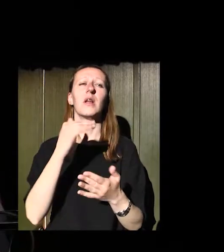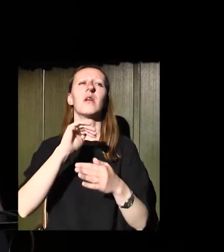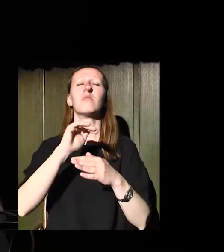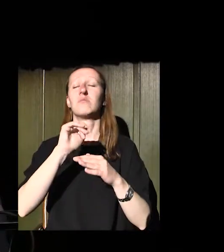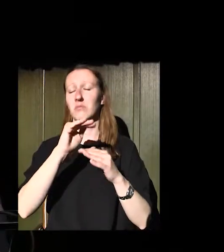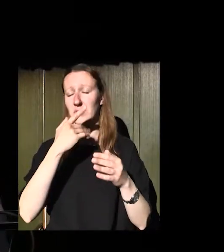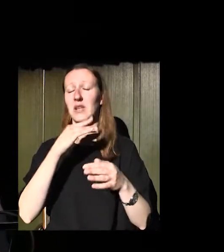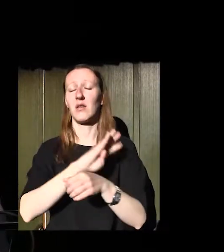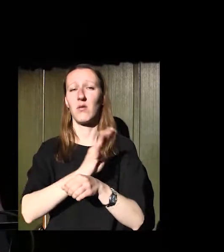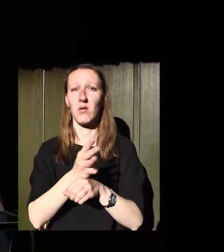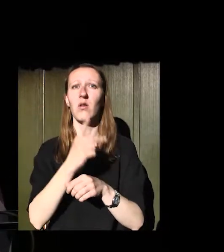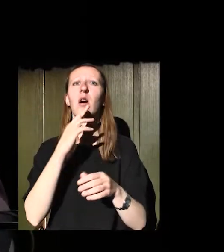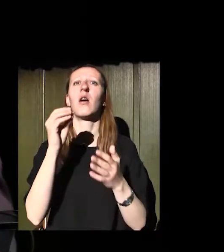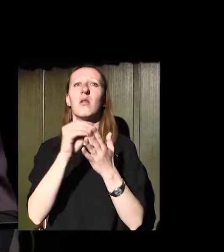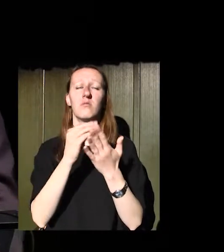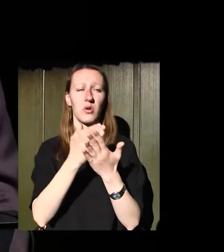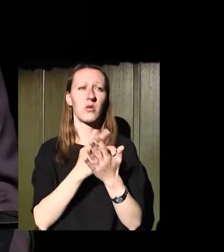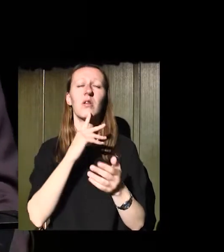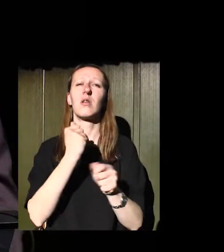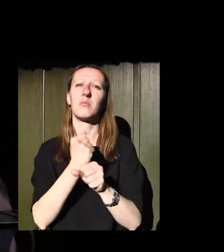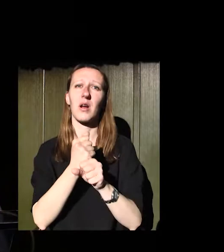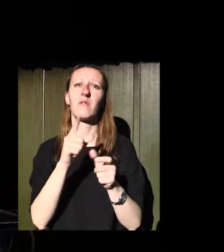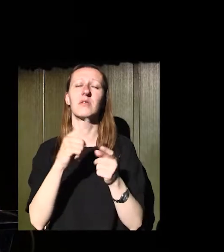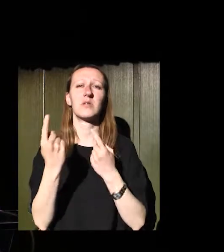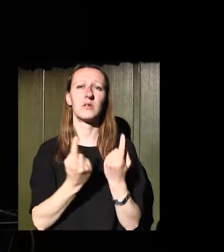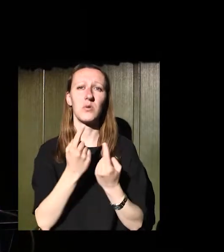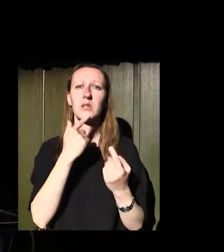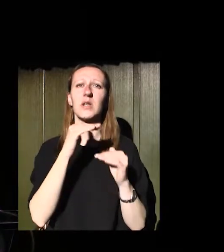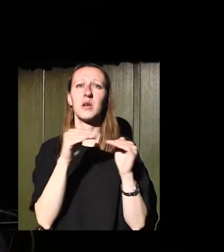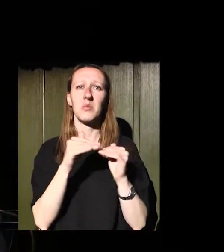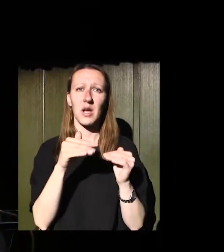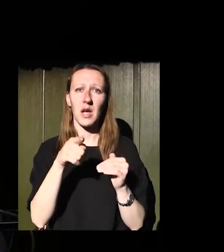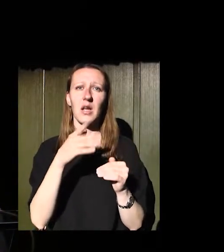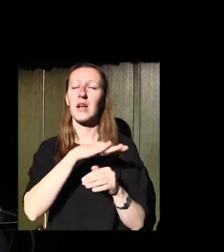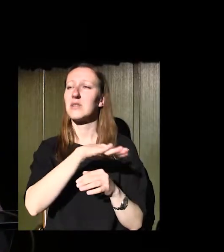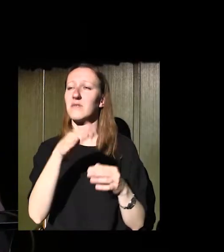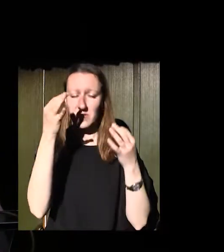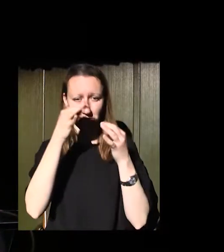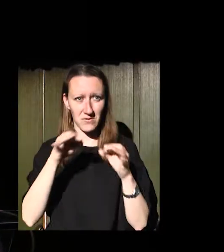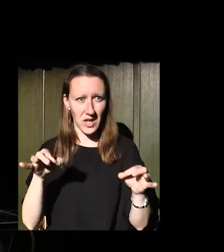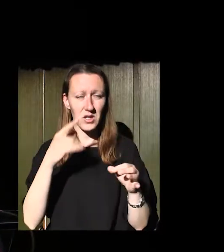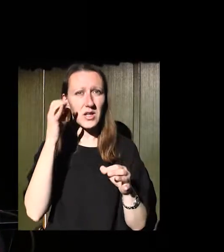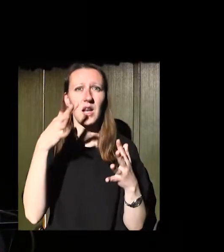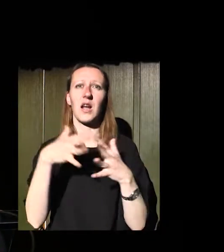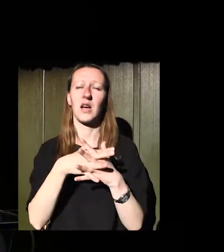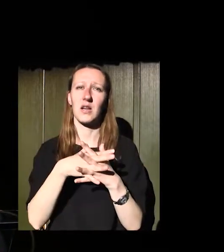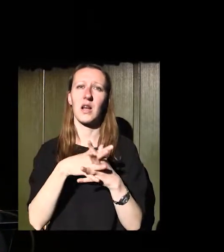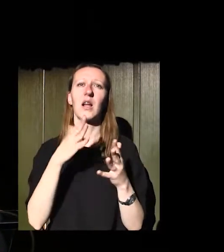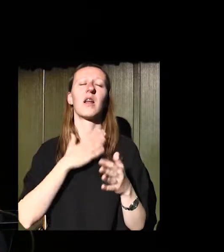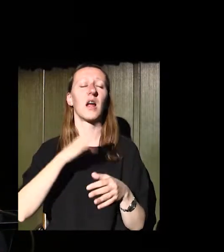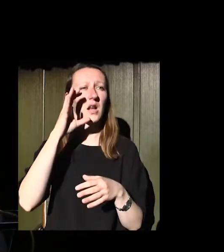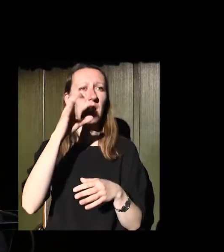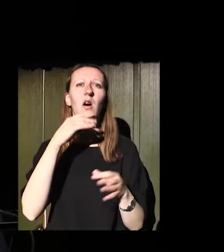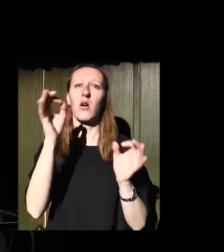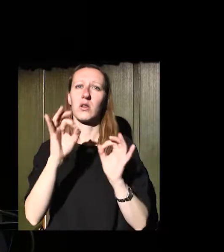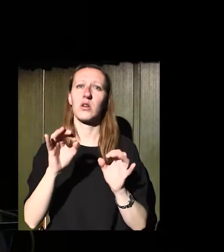nad koronavirusom, programe obilježavanja prilagodili smo okolnostima i mjerama, a svečanost u povodu Dana grada,